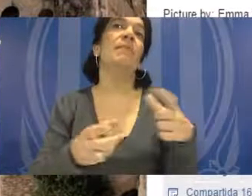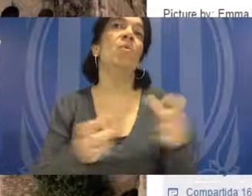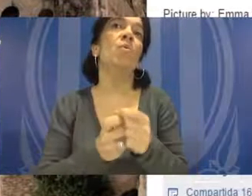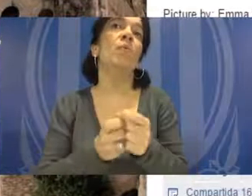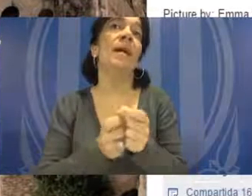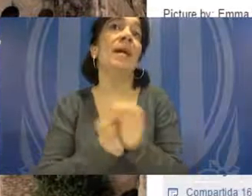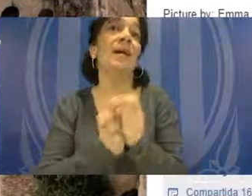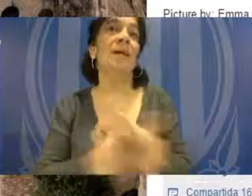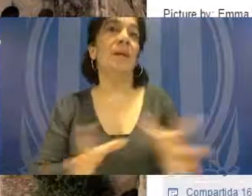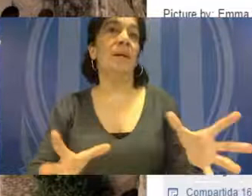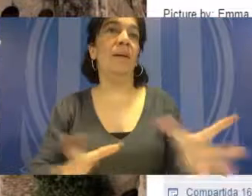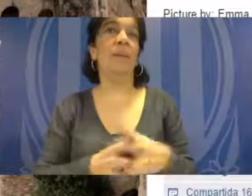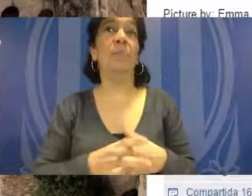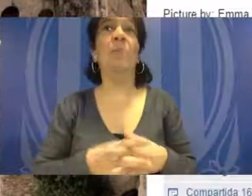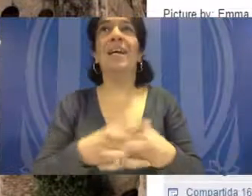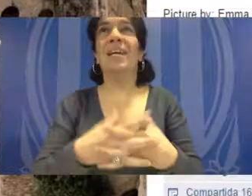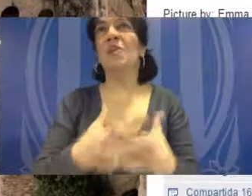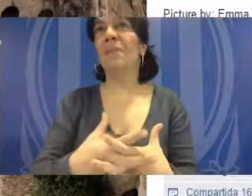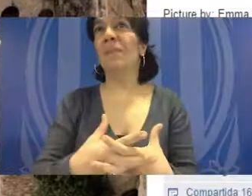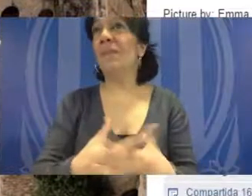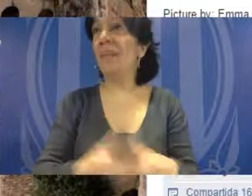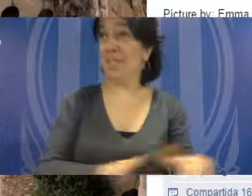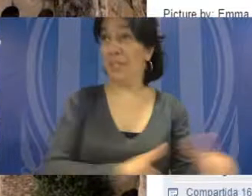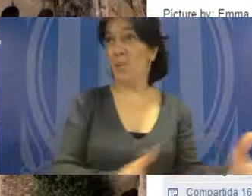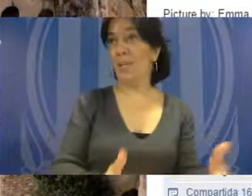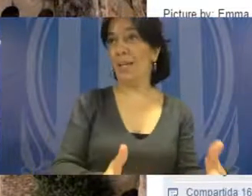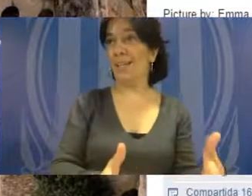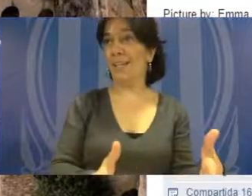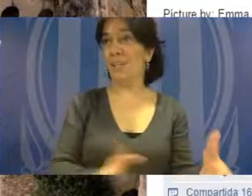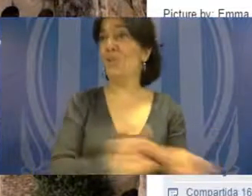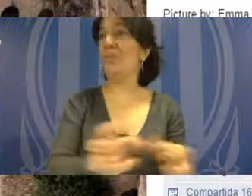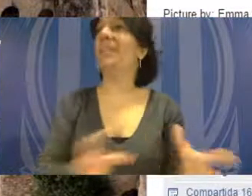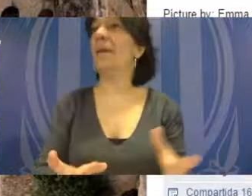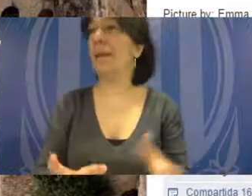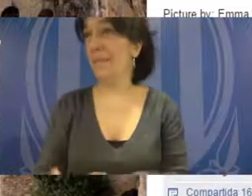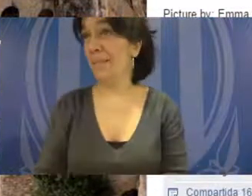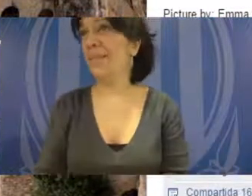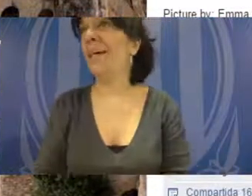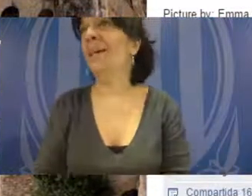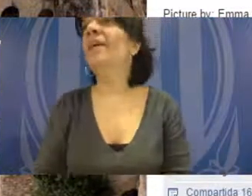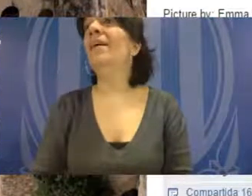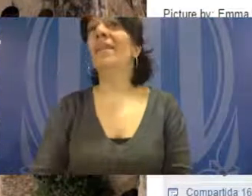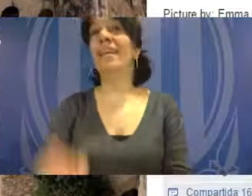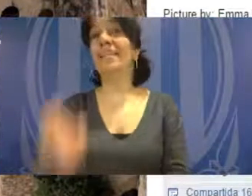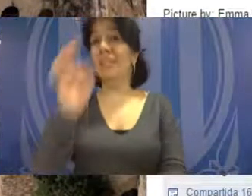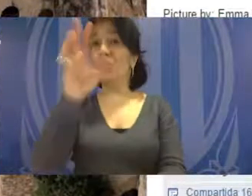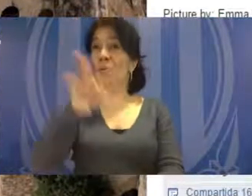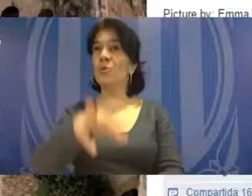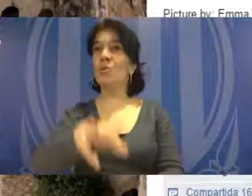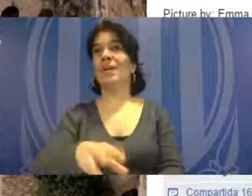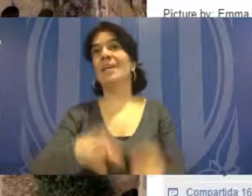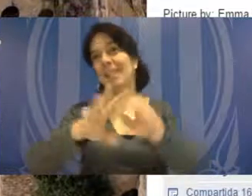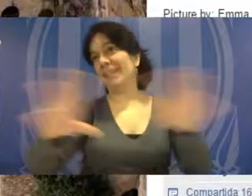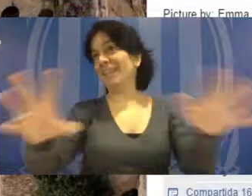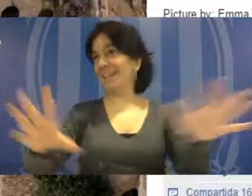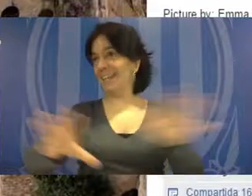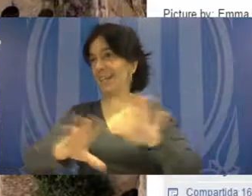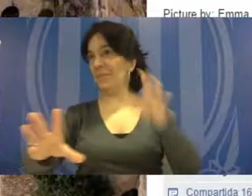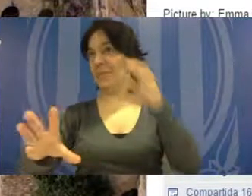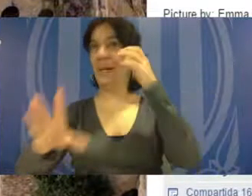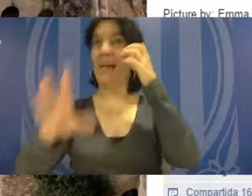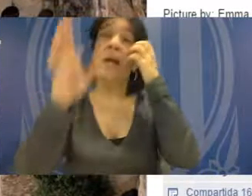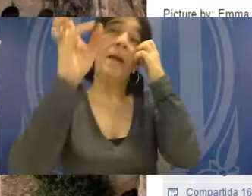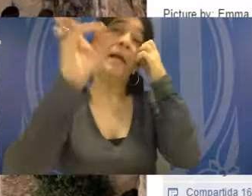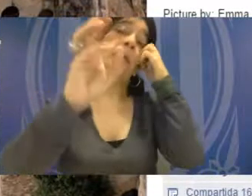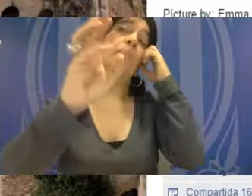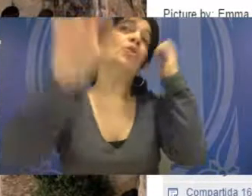tenim alguna publicació que hem de fer que se surt de les altres, no tindrien cap més dia. I els dijous és aquest dia que tenim